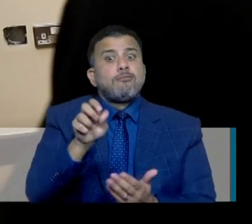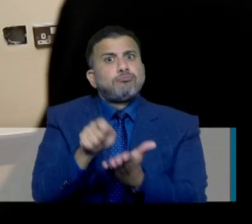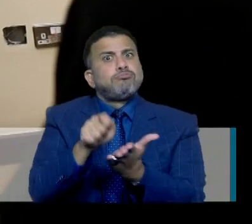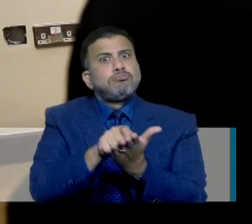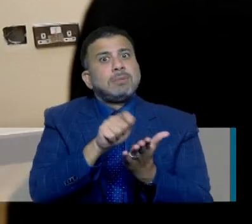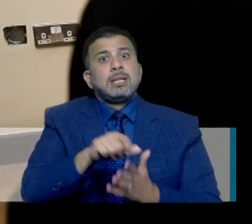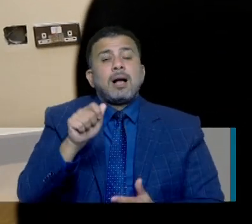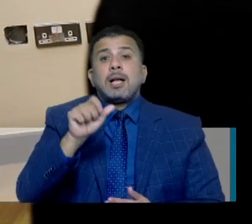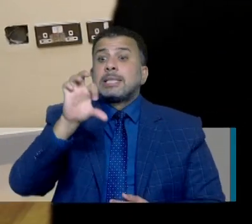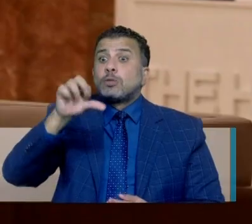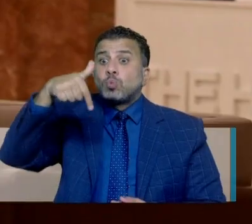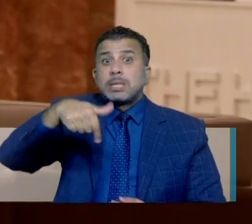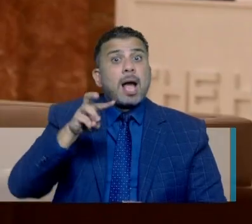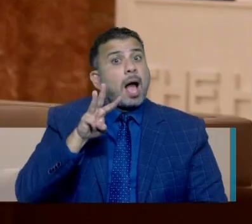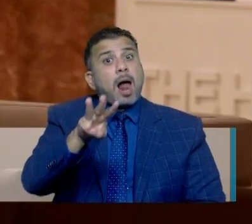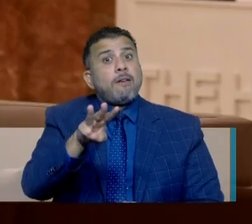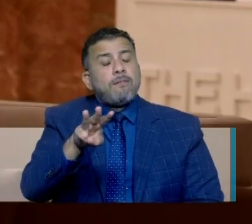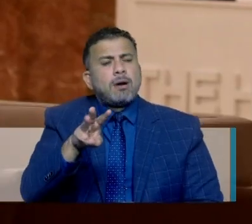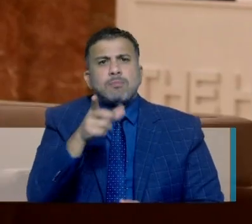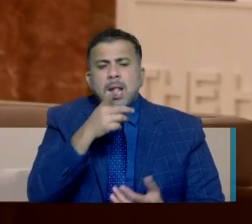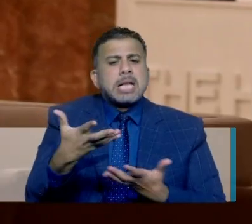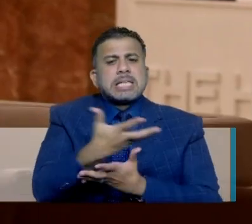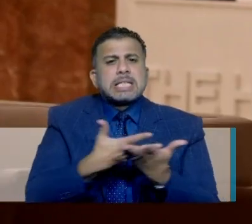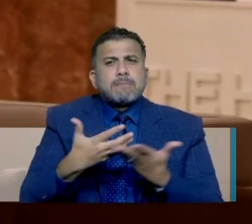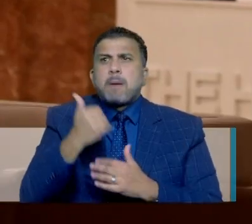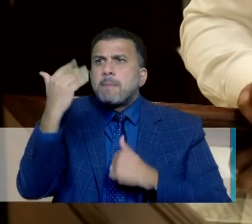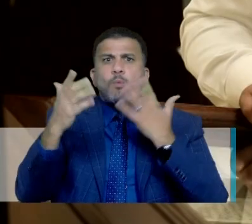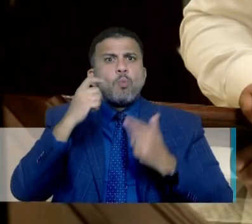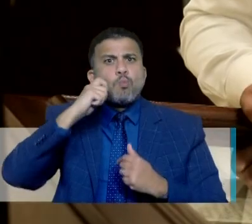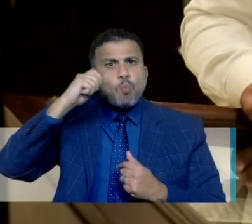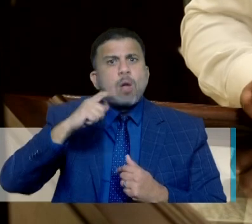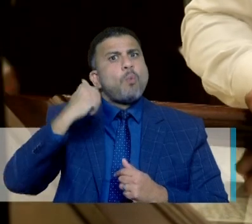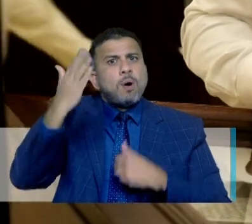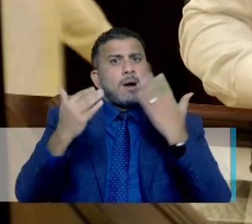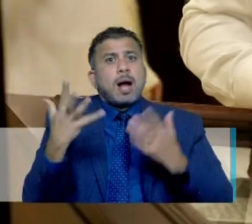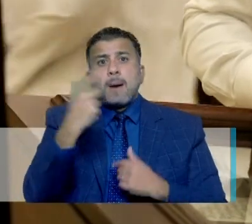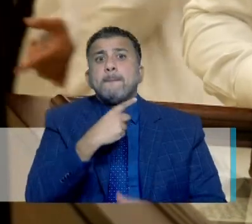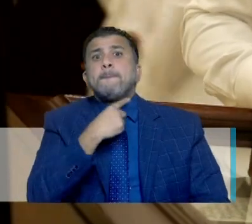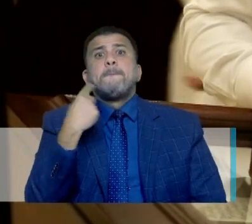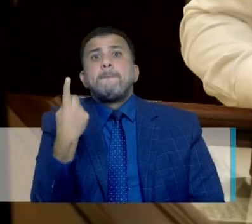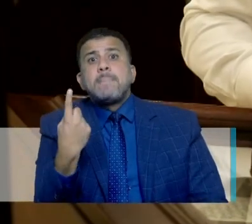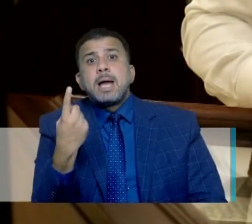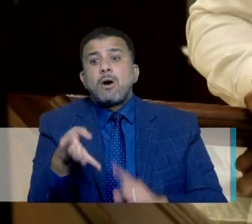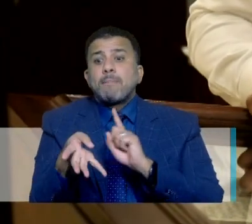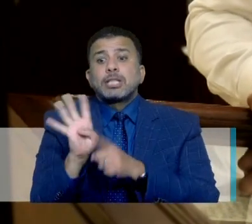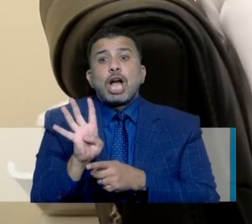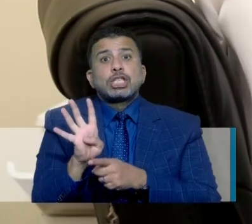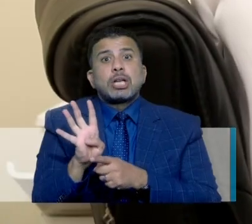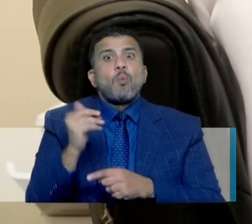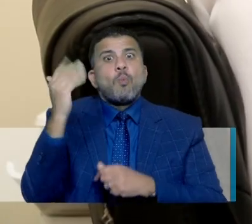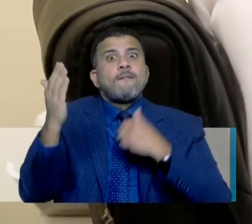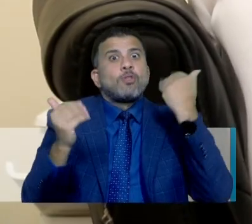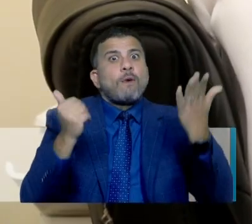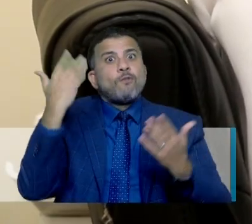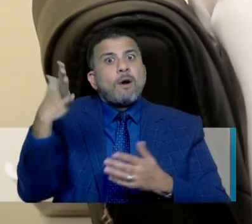مختلفه فيما وصل عدد الجنسيات المستثمره في القطاع العقاري الى 114 جنسيه كما ان